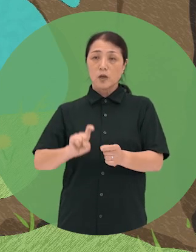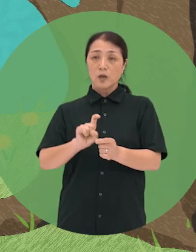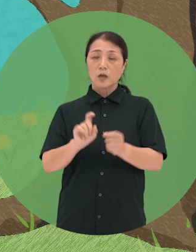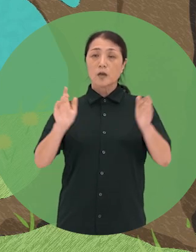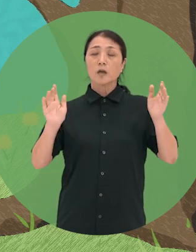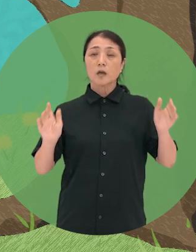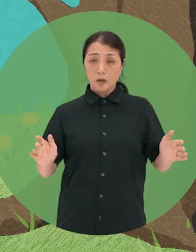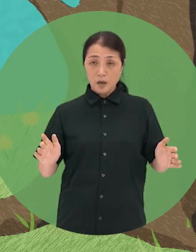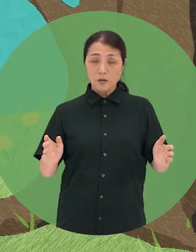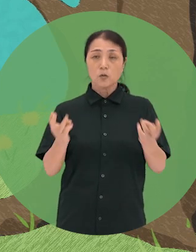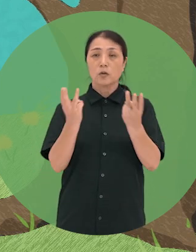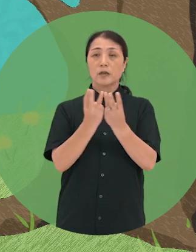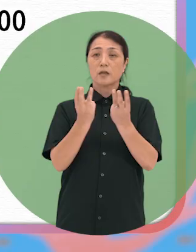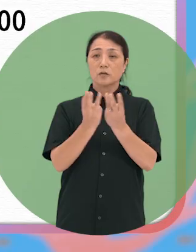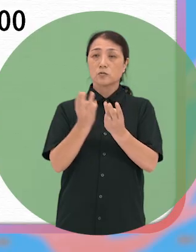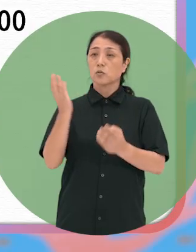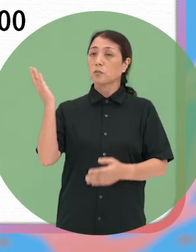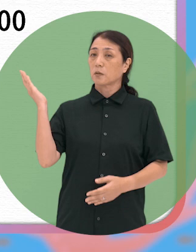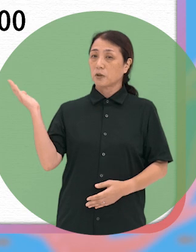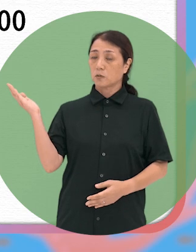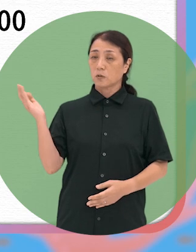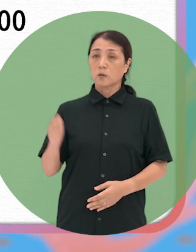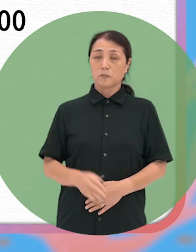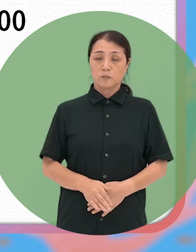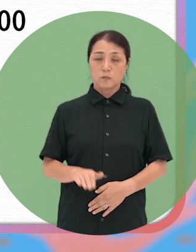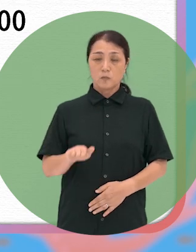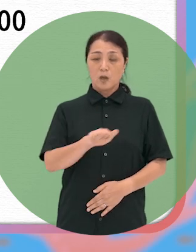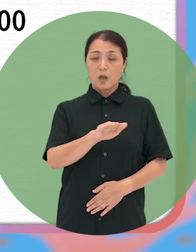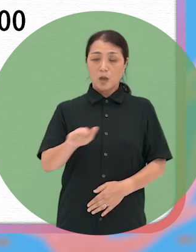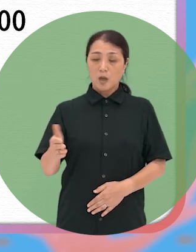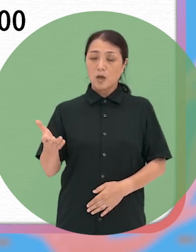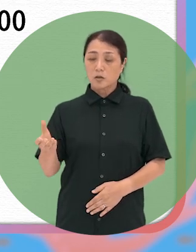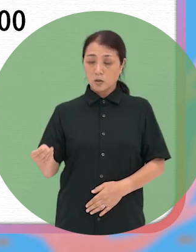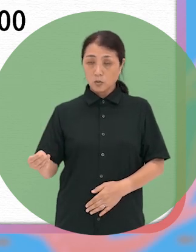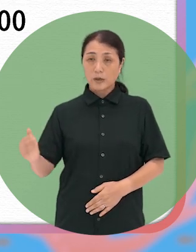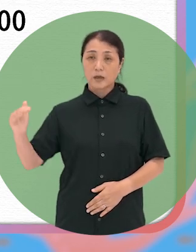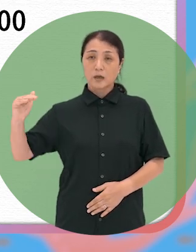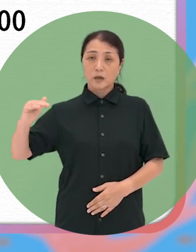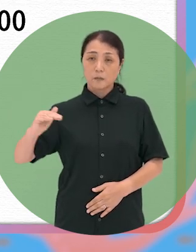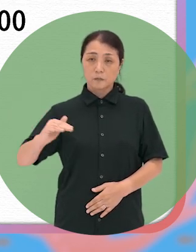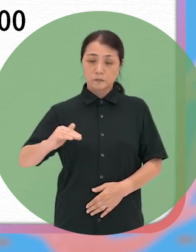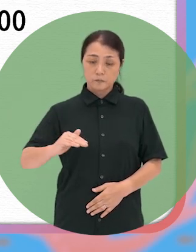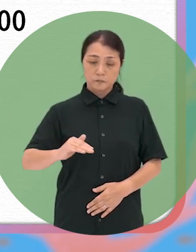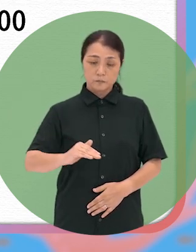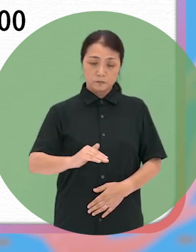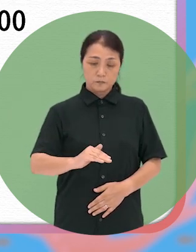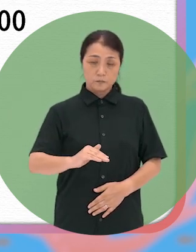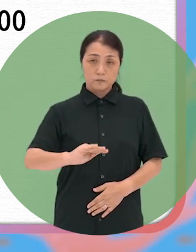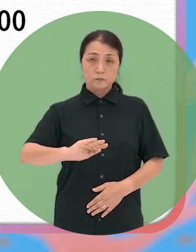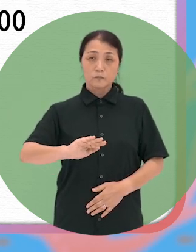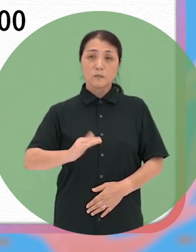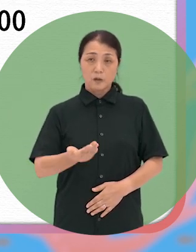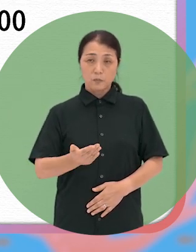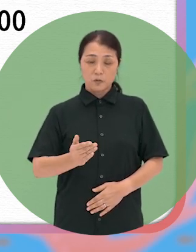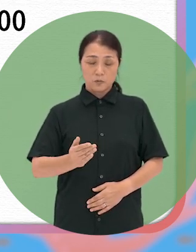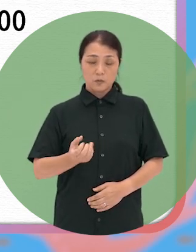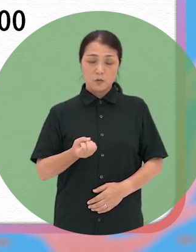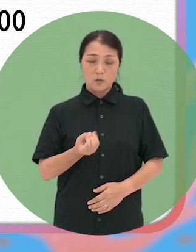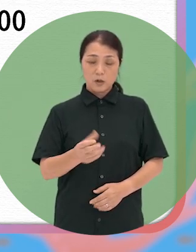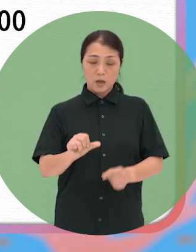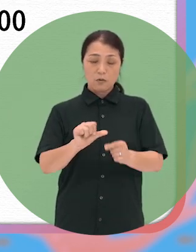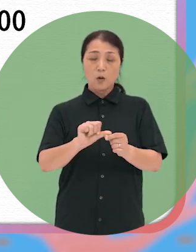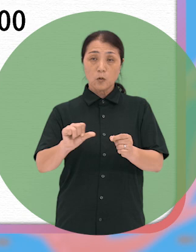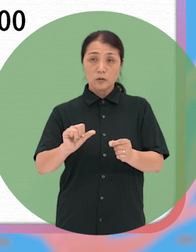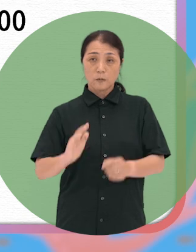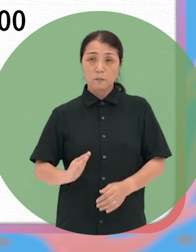数を見てみると、平成の終わりから令和にかけてはだんだん減っていたけど、令和5年は一